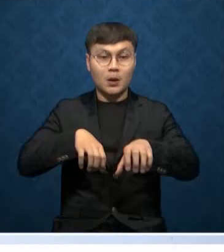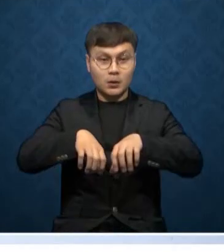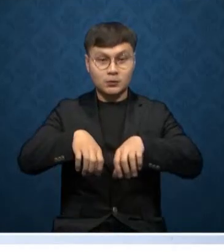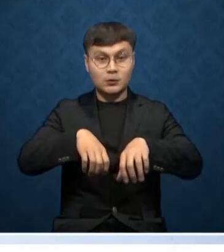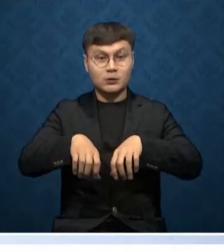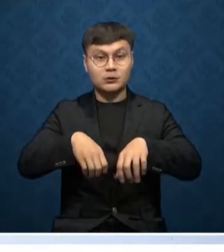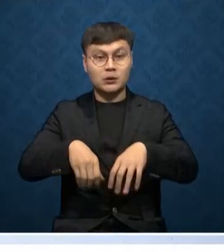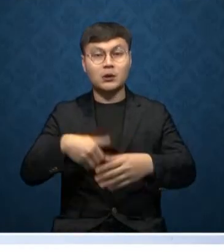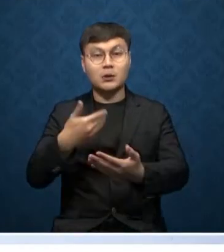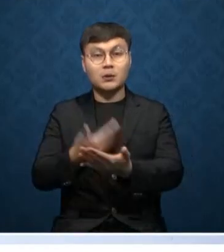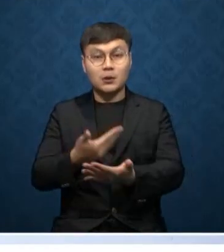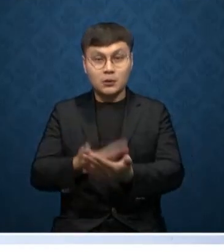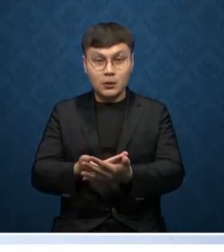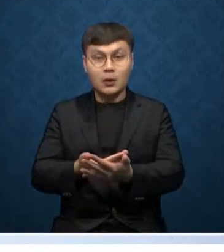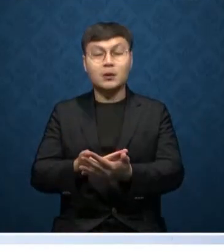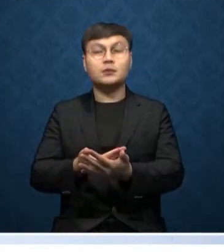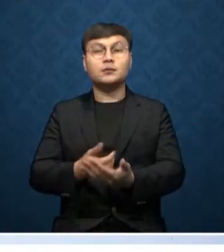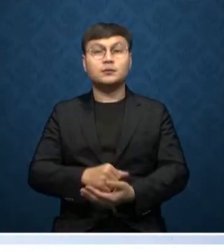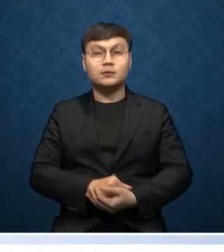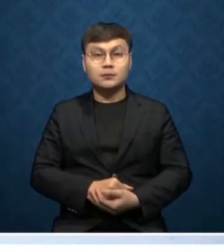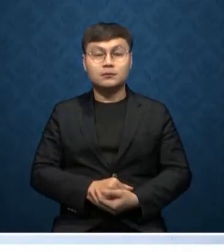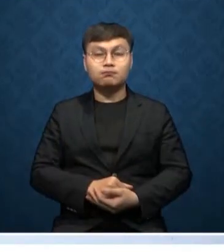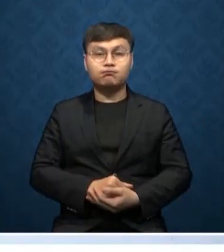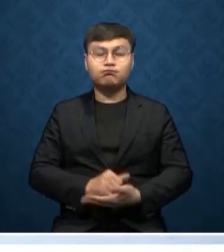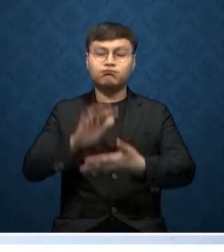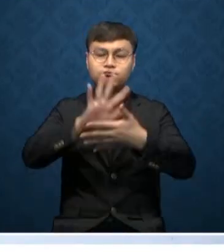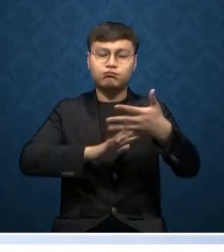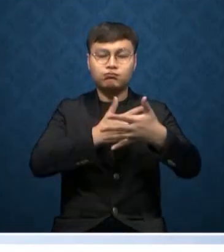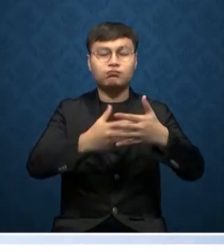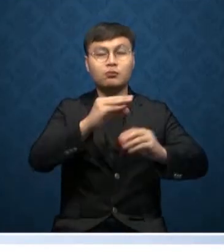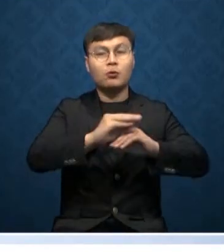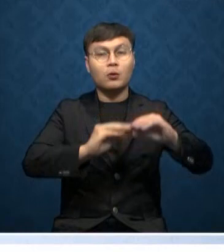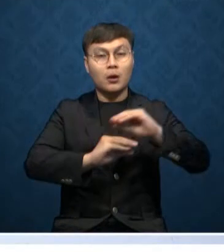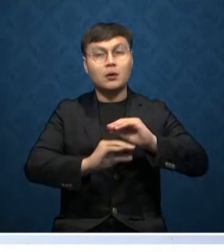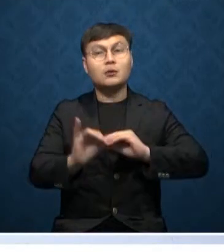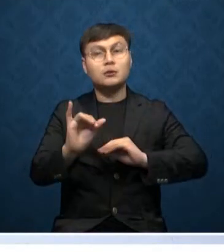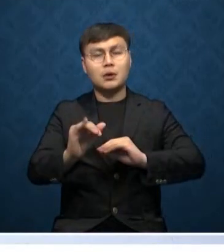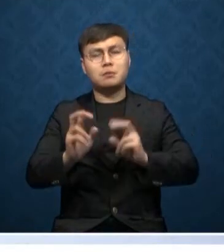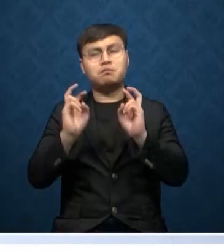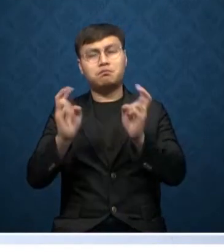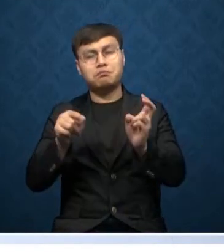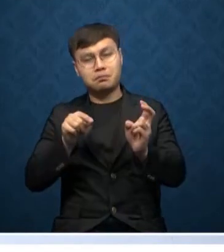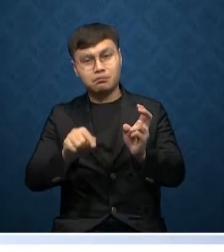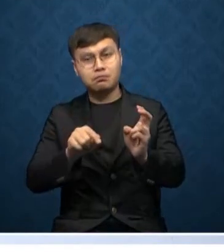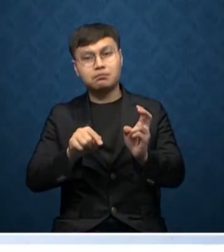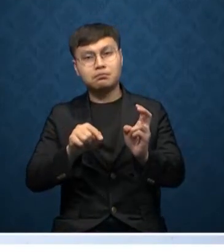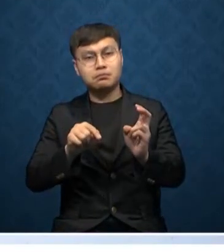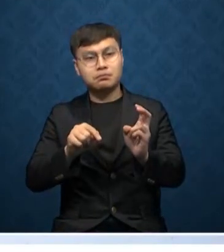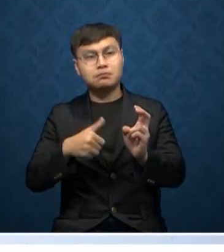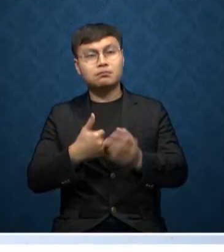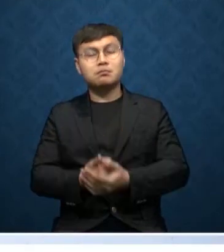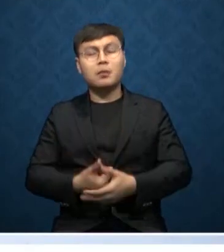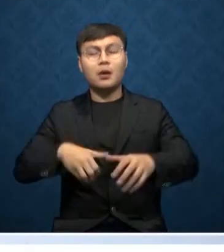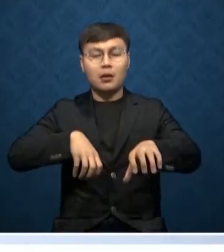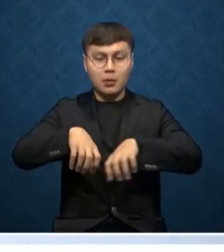ด้านการเงินการคลังที่ไม่มีแผนงานโครงการนะครับต้องเรียนว่าเนื่องจากว่าเรื่องเรื่องเนี้ยมันเป็นเรื่องที่เป็นการ